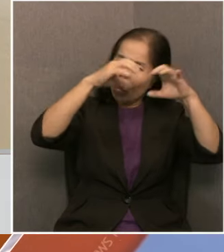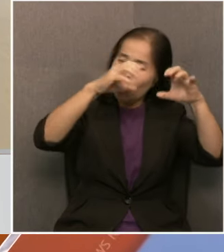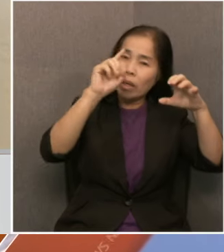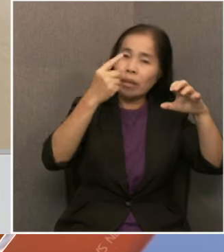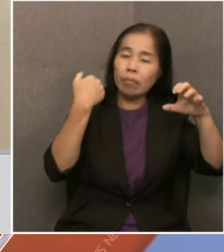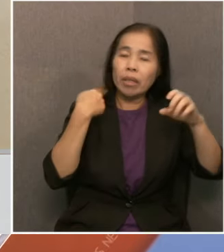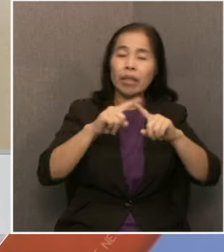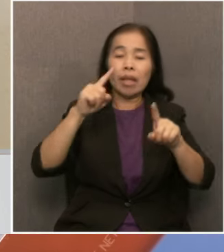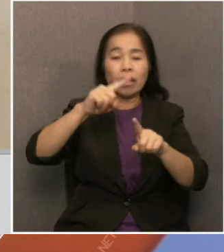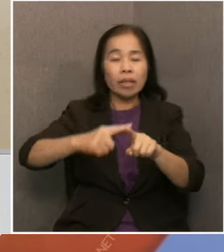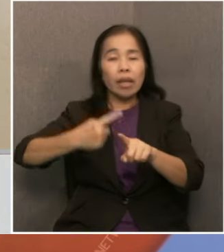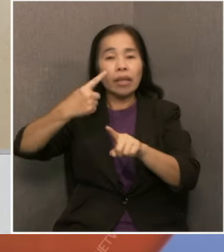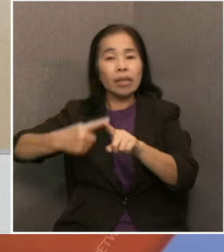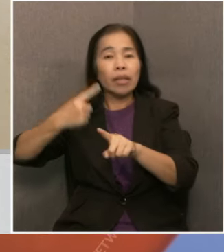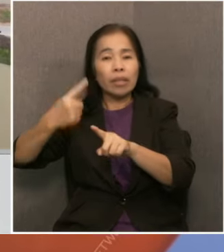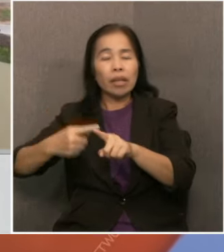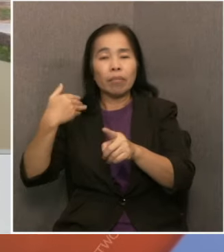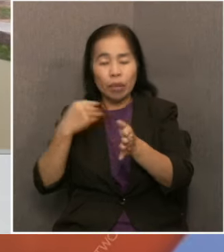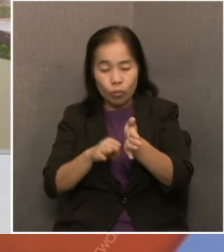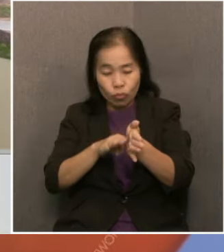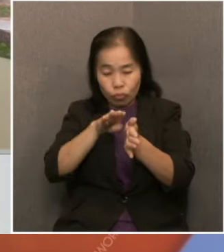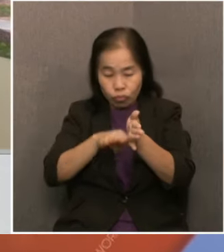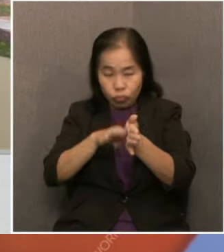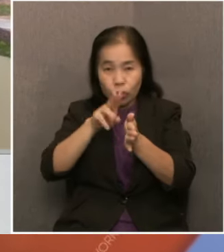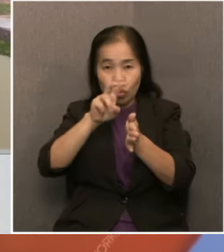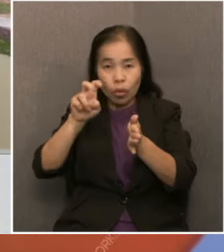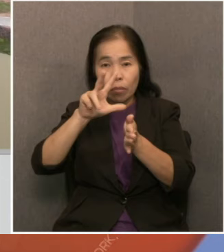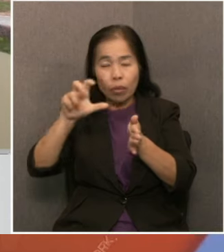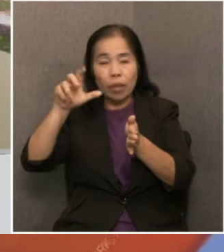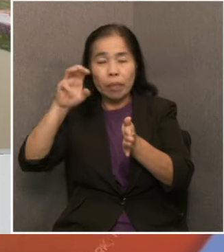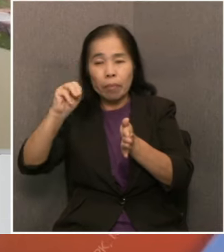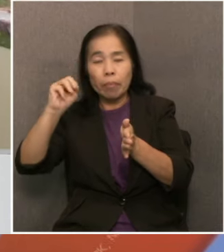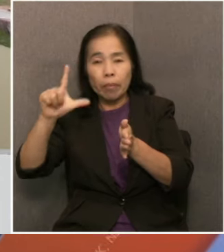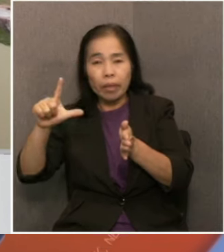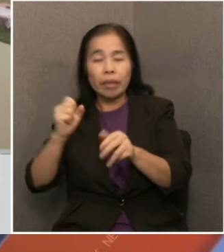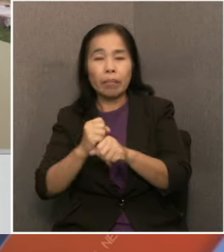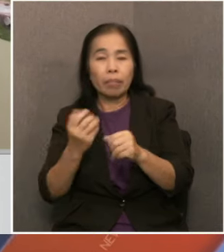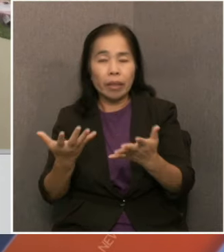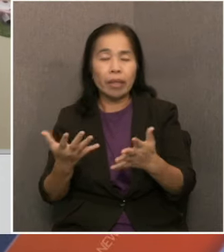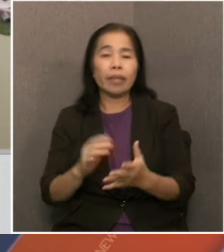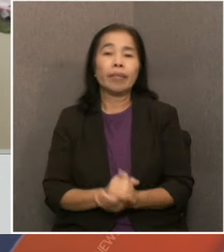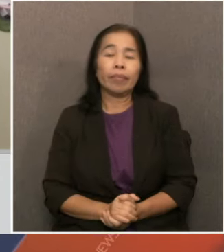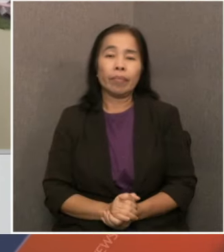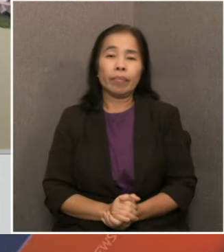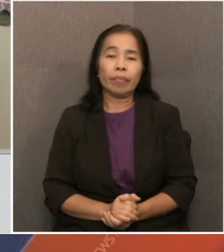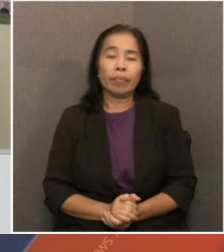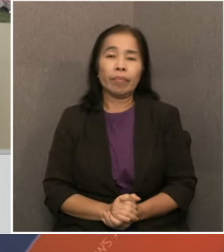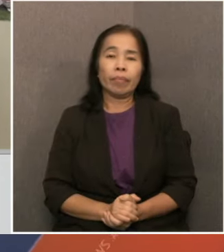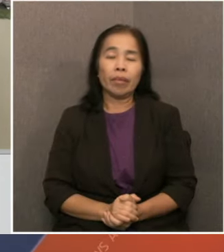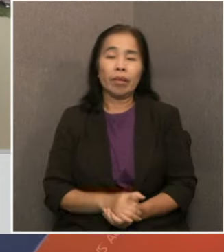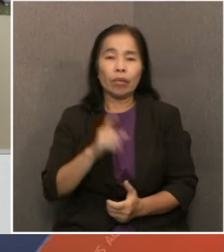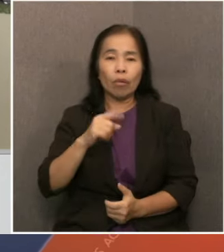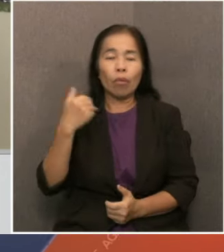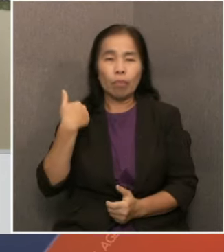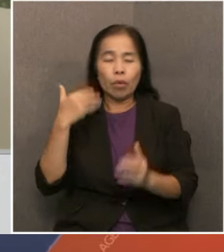แต่ละเดือน 100-300 เพรหสาภาพอ่างแลทำอย่ไรมนตองมคนทำ